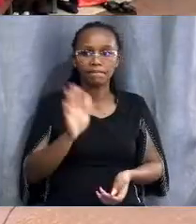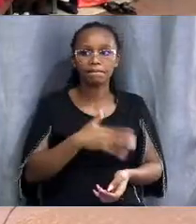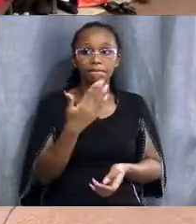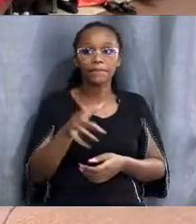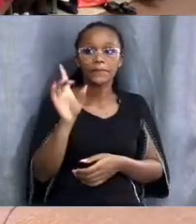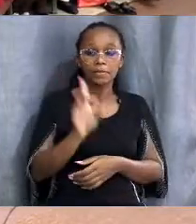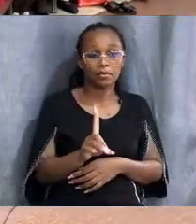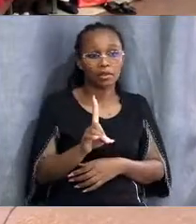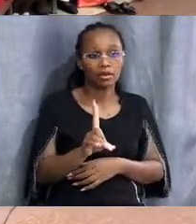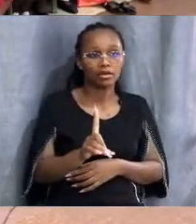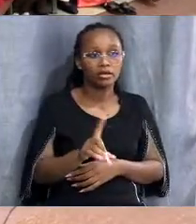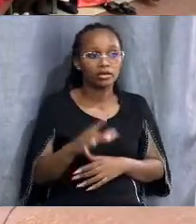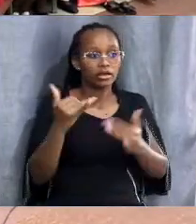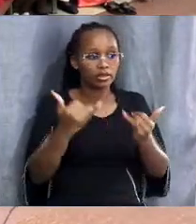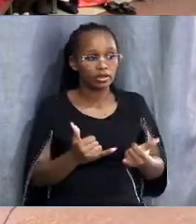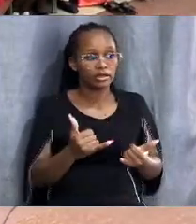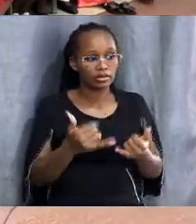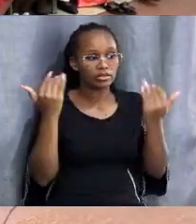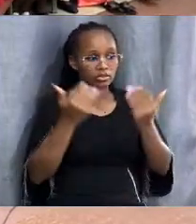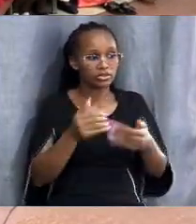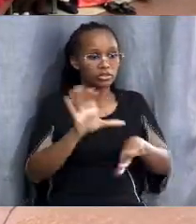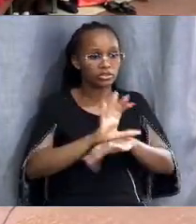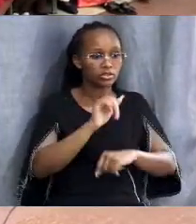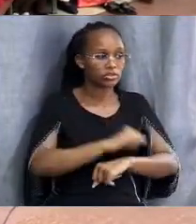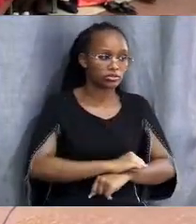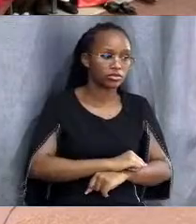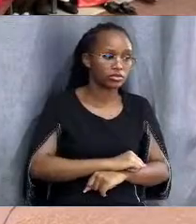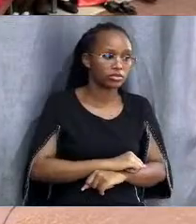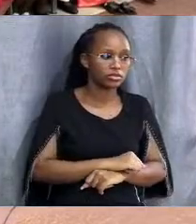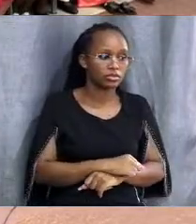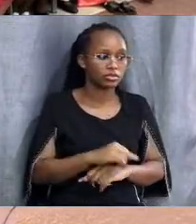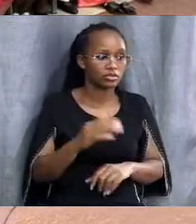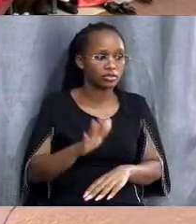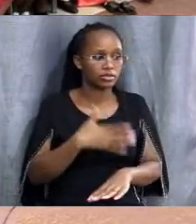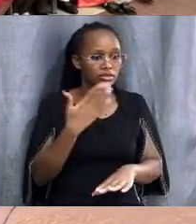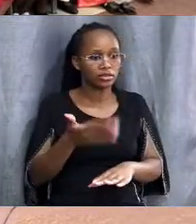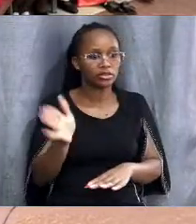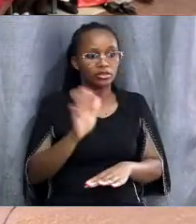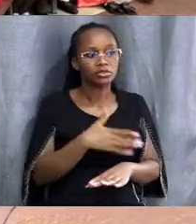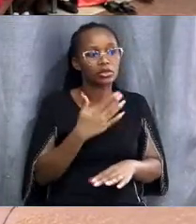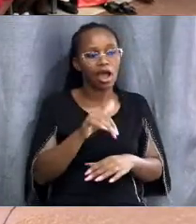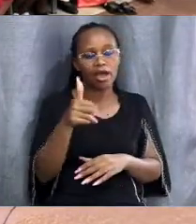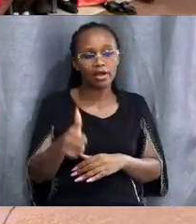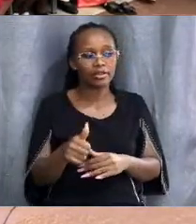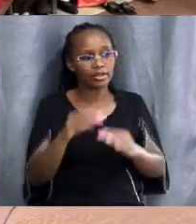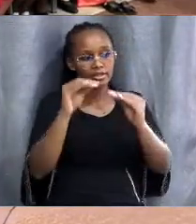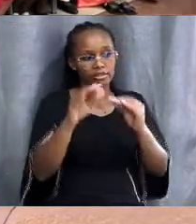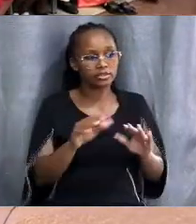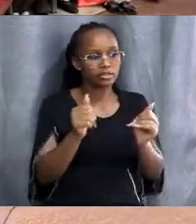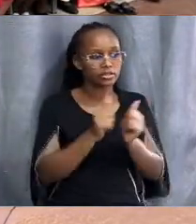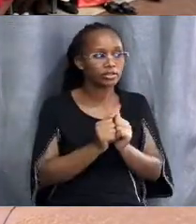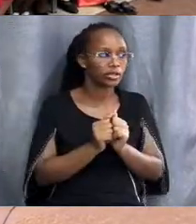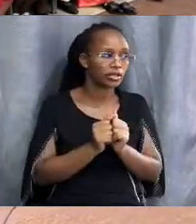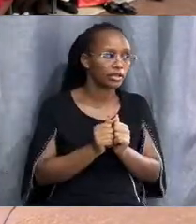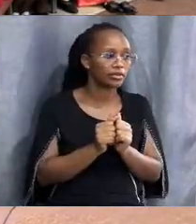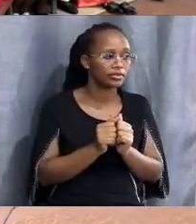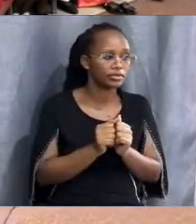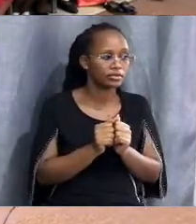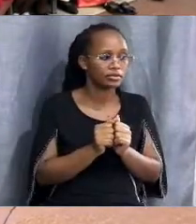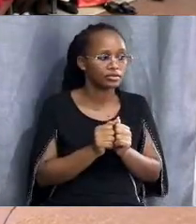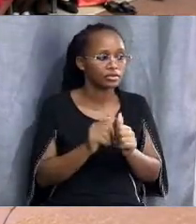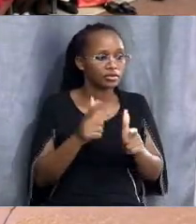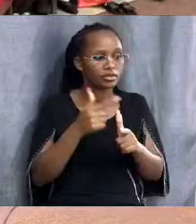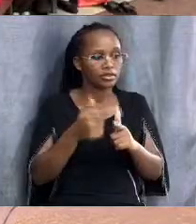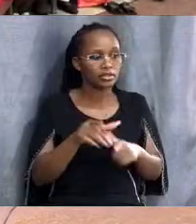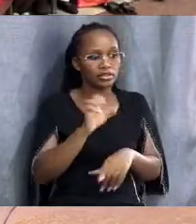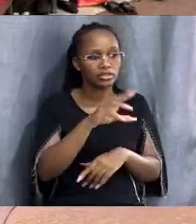tutaimba wimbo moja. Nao watoto wa church school, watakuwa wakijiandaa na walimu wa church school, na